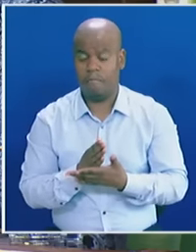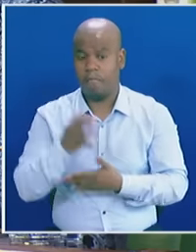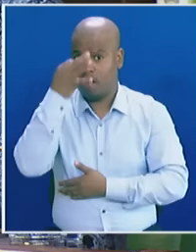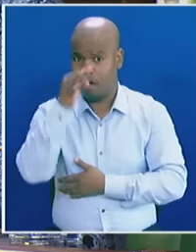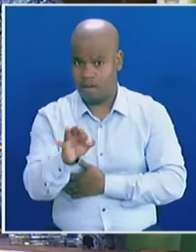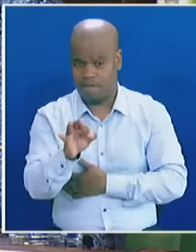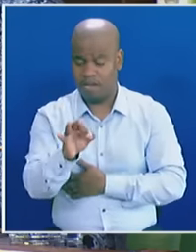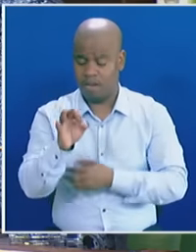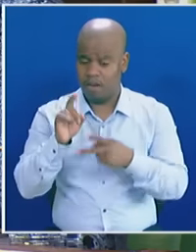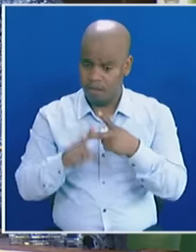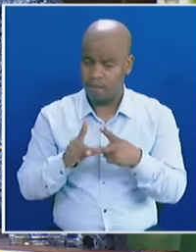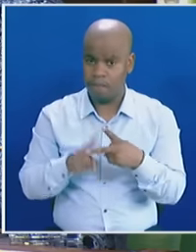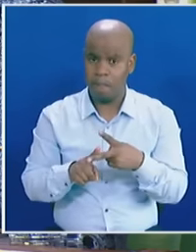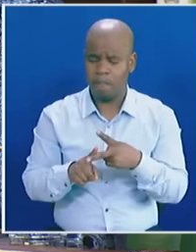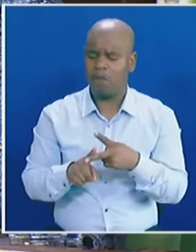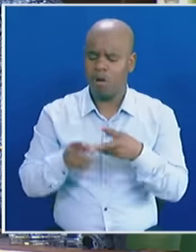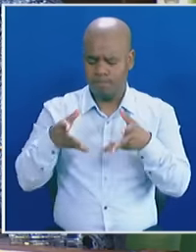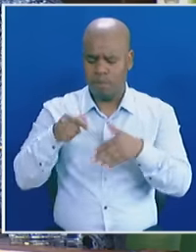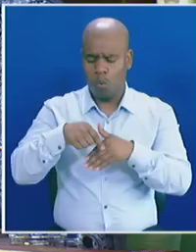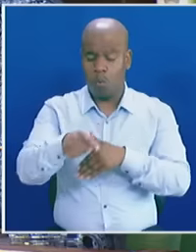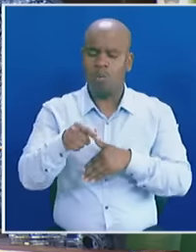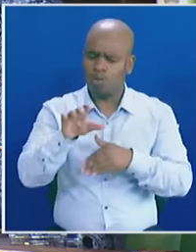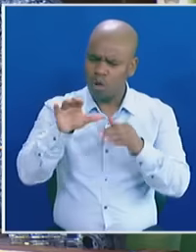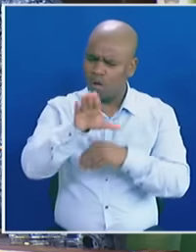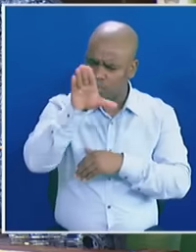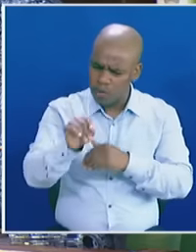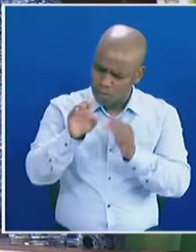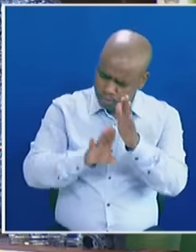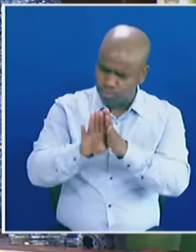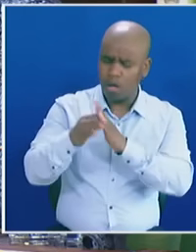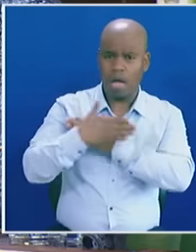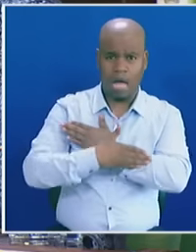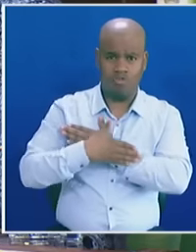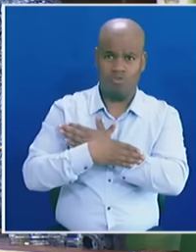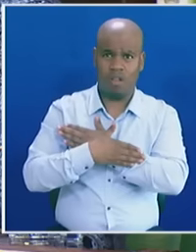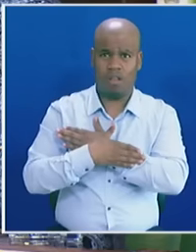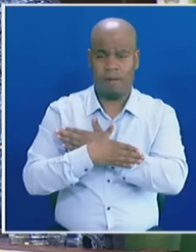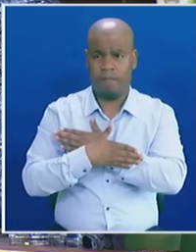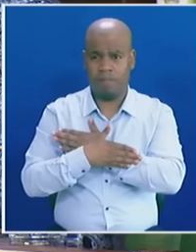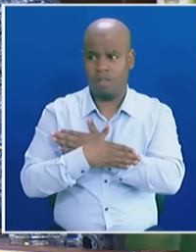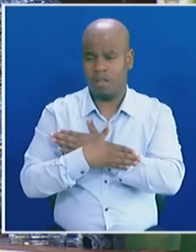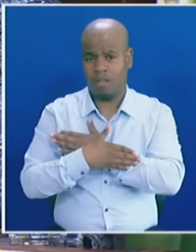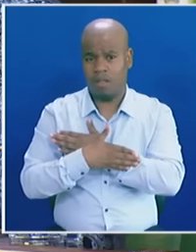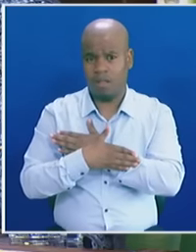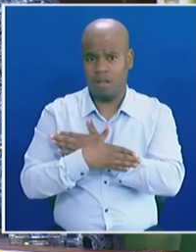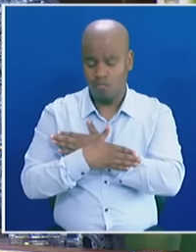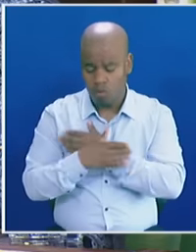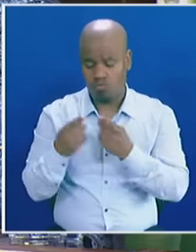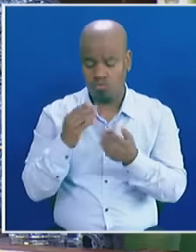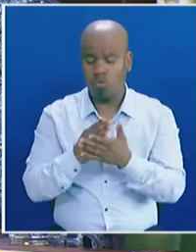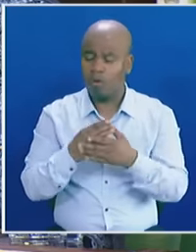umbuso usemkhankasweni omkhulu wentuthuko ezweni. Okugcina kodwa yonke le ntuthuko icekelwa phansi yilabo basuke